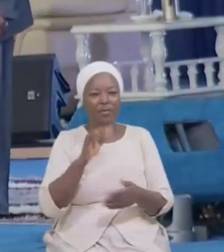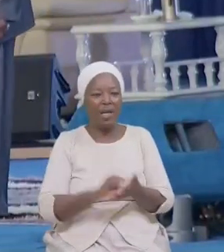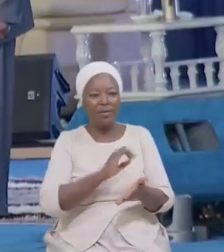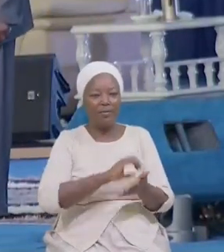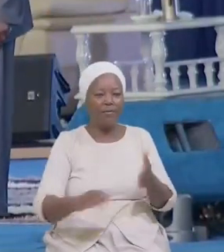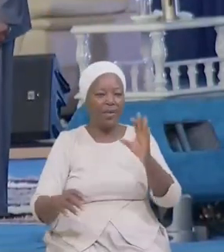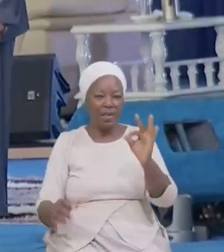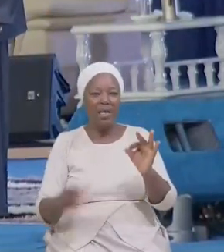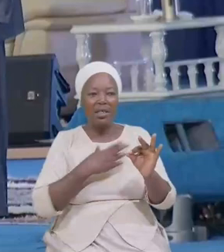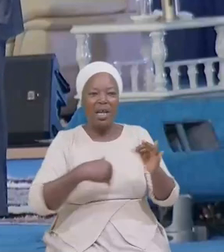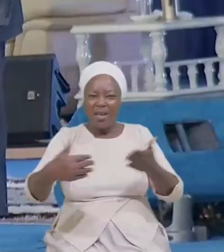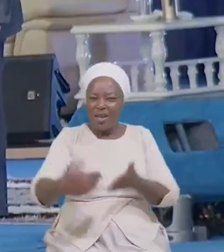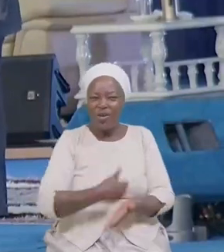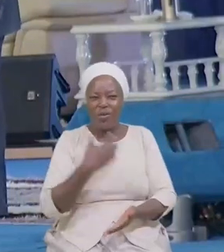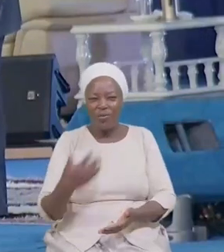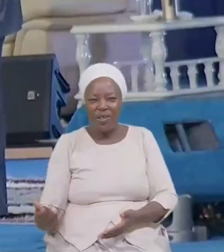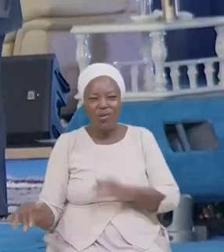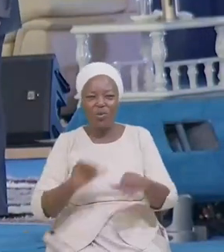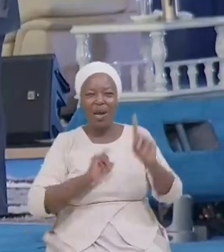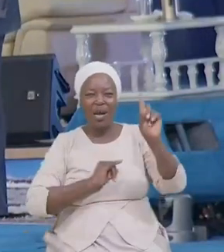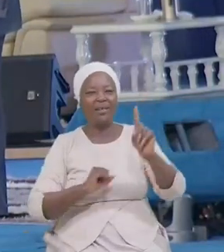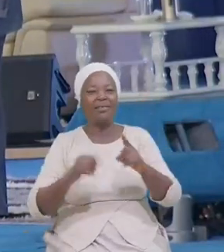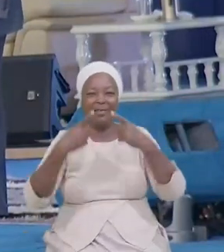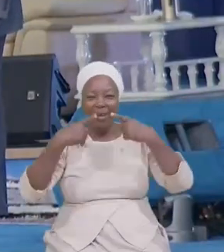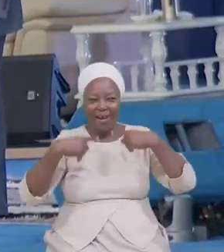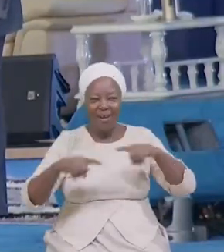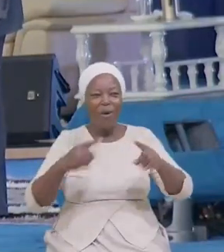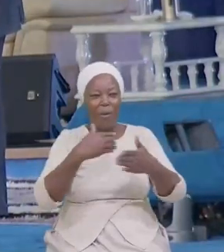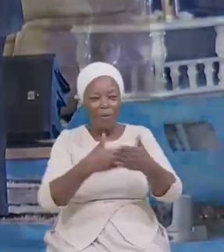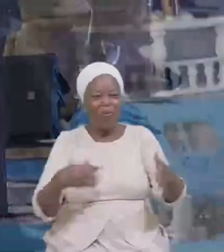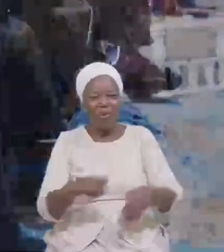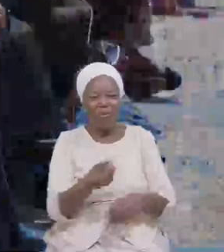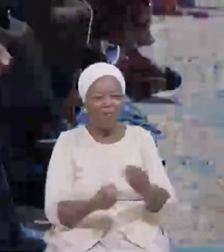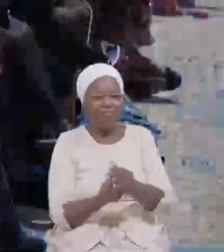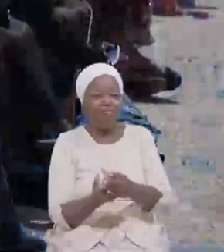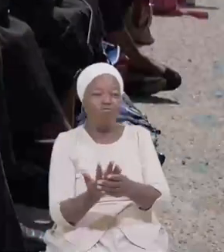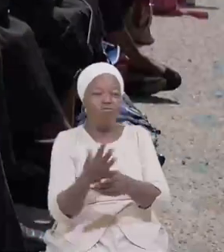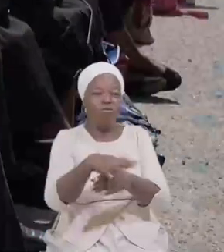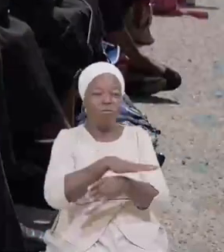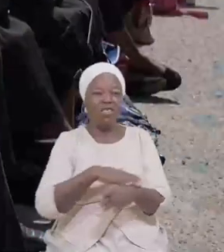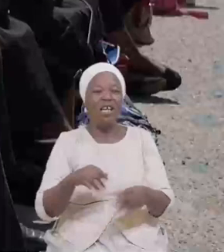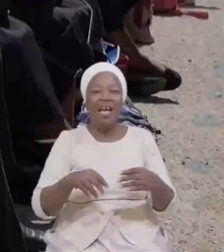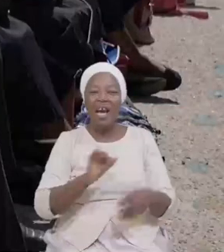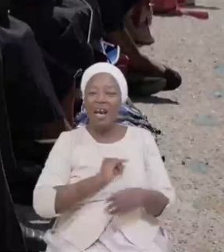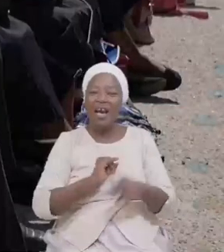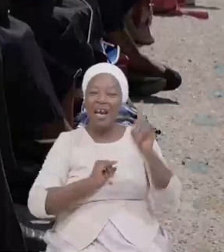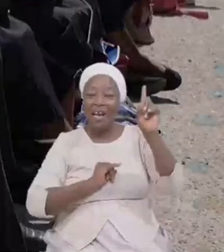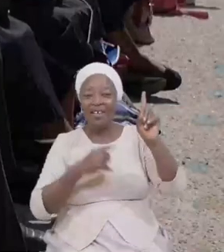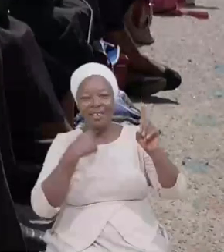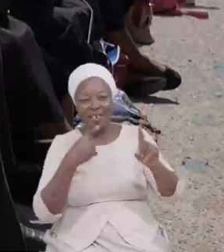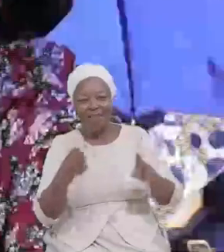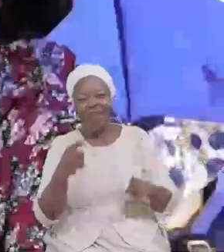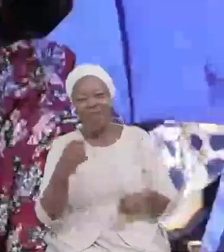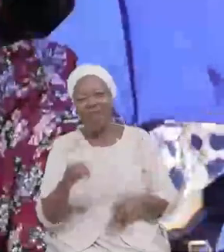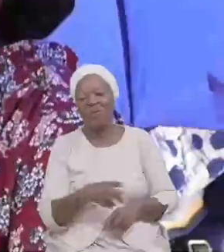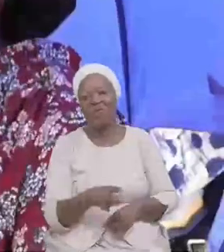la deuxième partie, et je vous en annonce de nouvelles. Avant qu'elles arrivent, je vous les prédis.